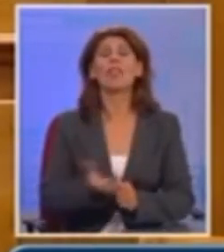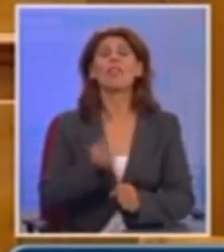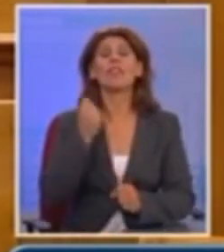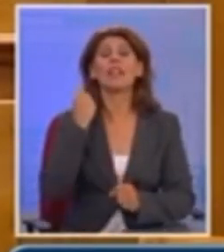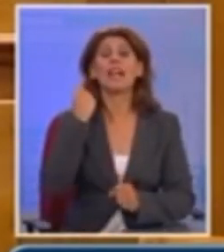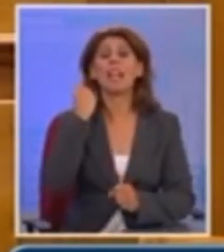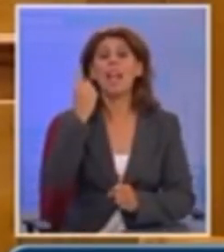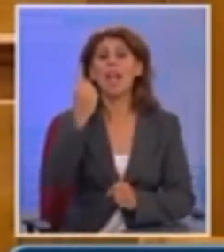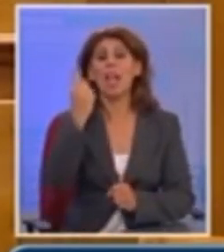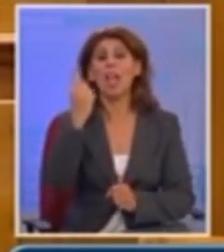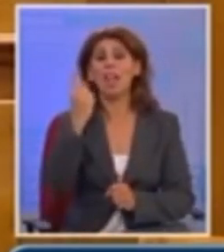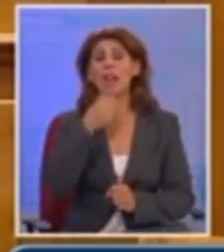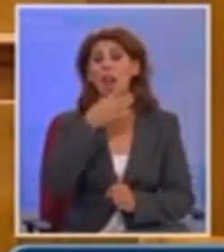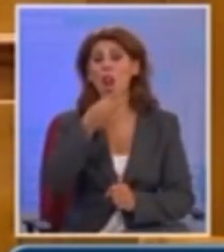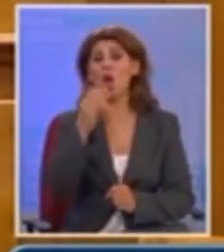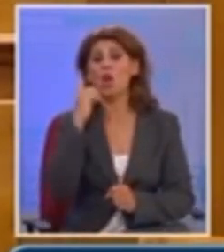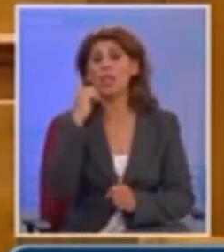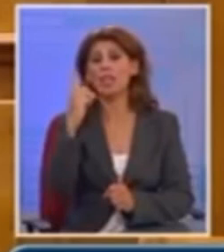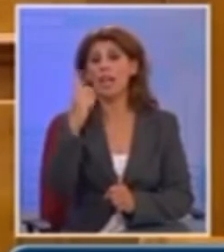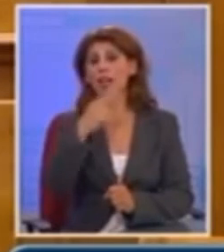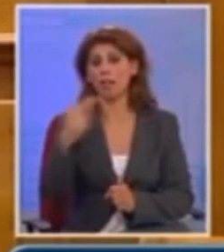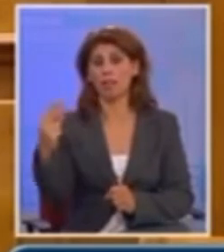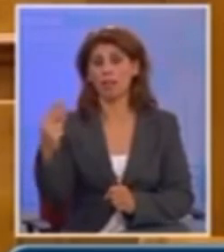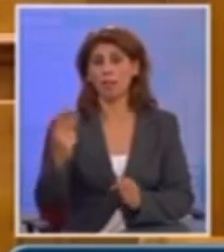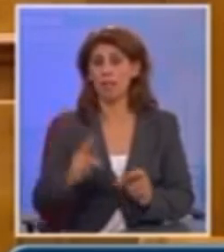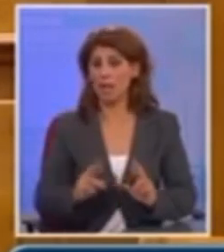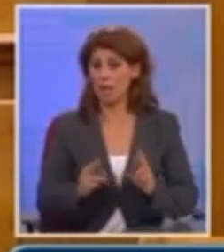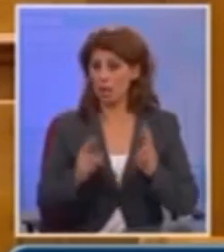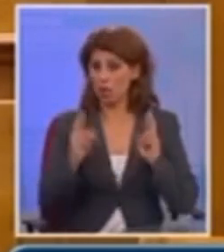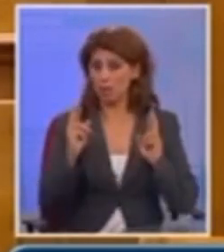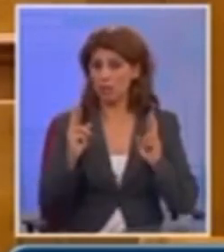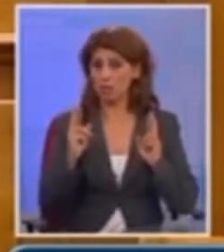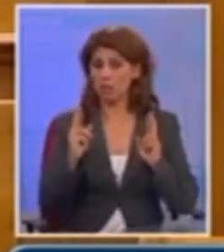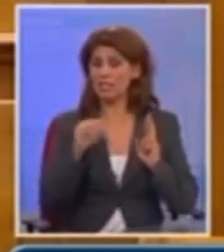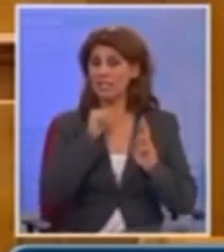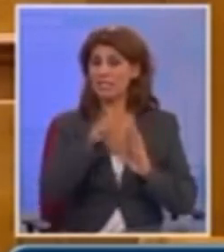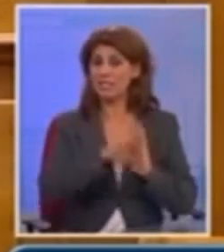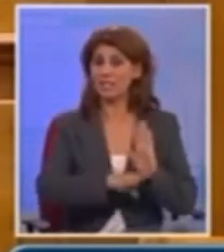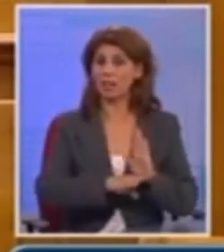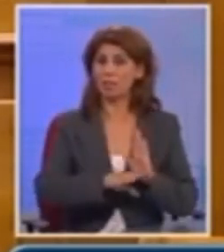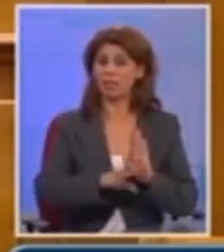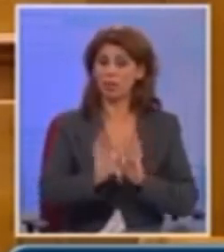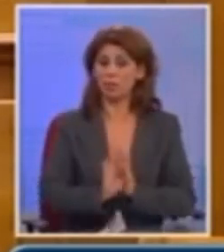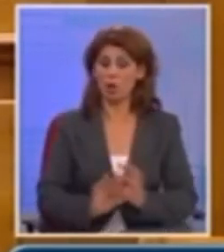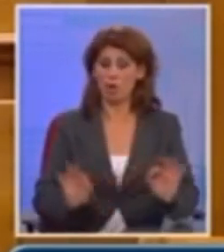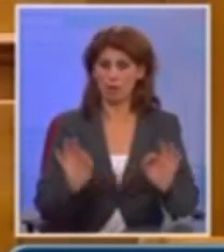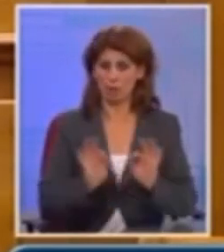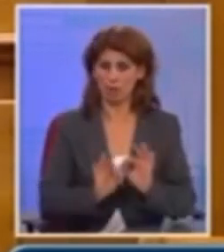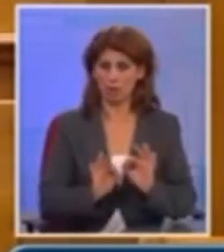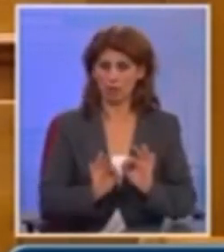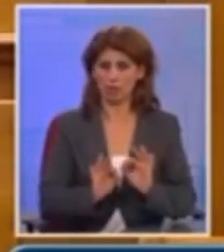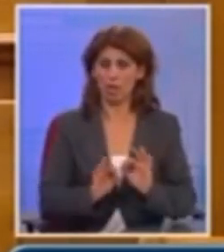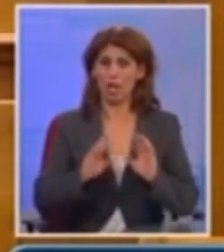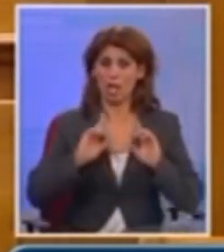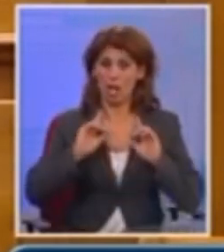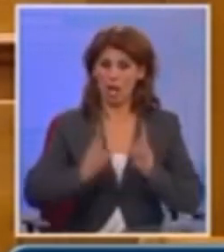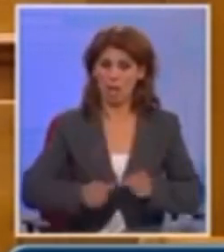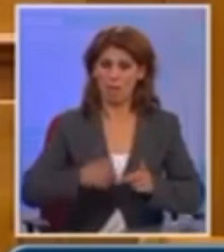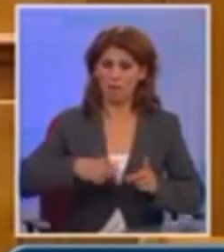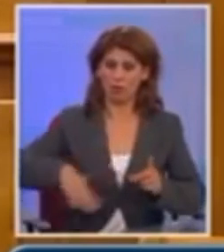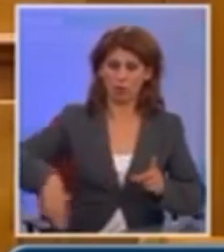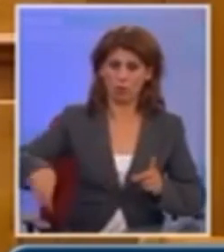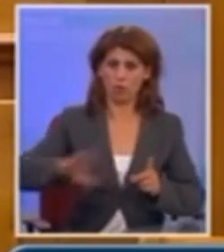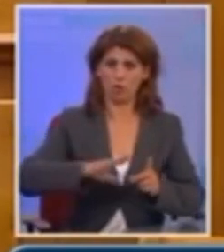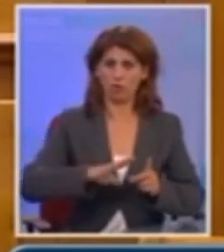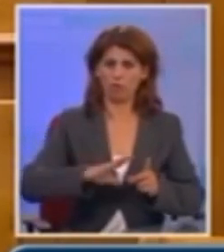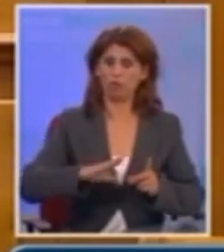λόγο για ένα θέμα να ενεργοποιήσουν τη συνταγματική πρόβλεψη απόφασης του λαού,